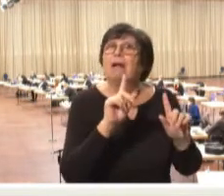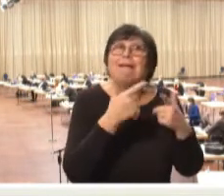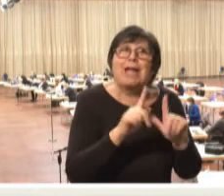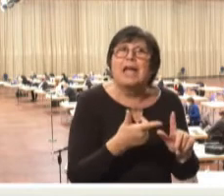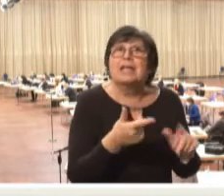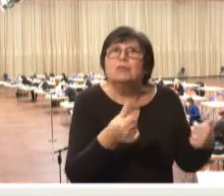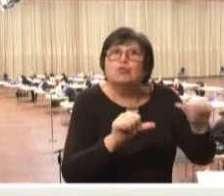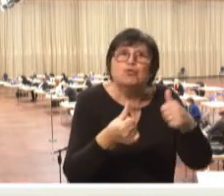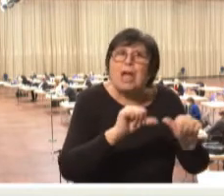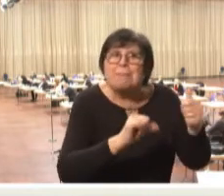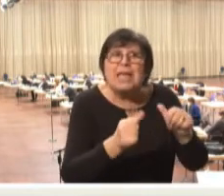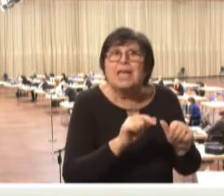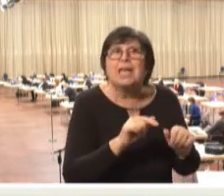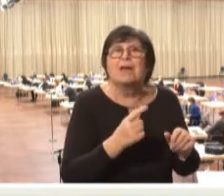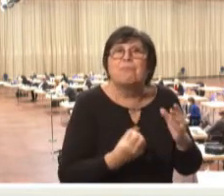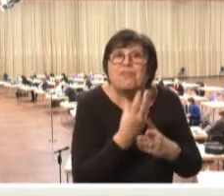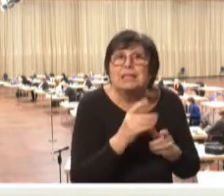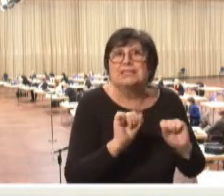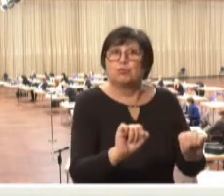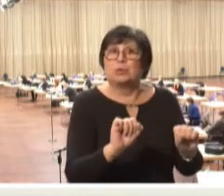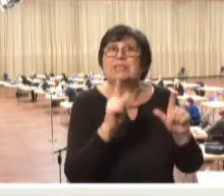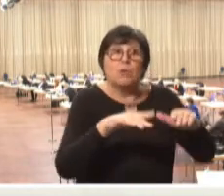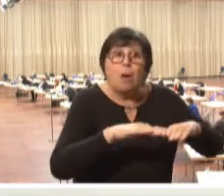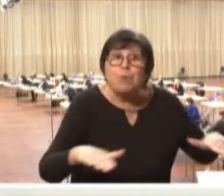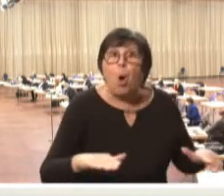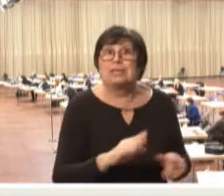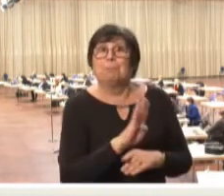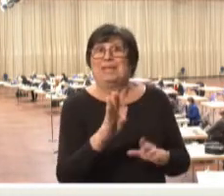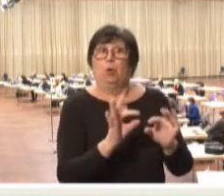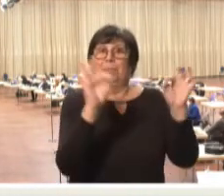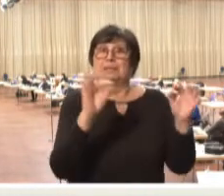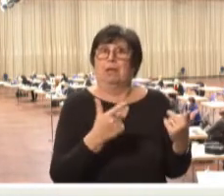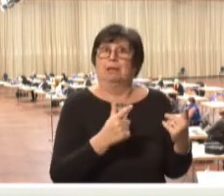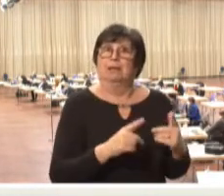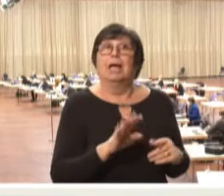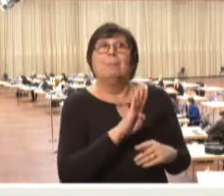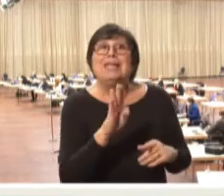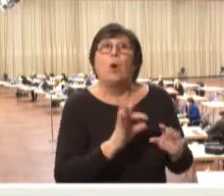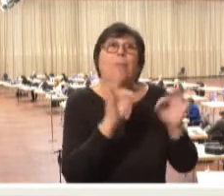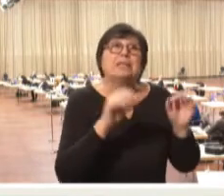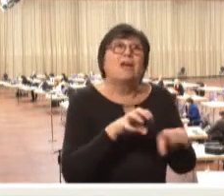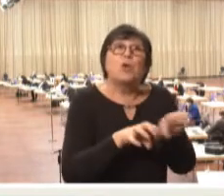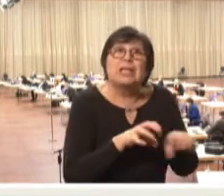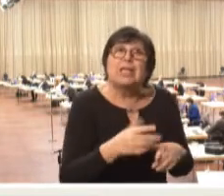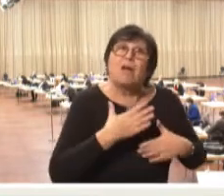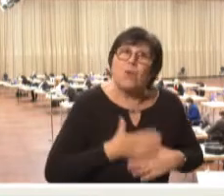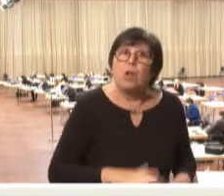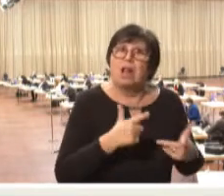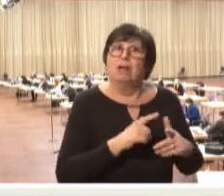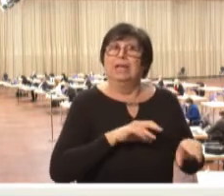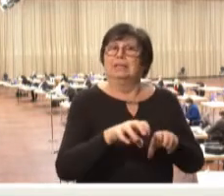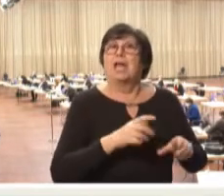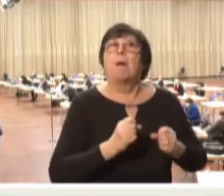chemisch-synthetischer Pflanzenschutz. Bio ist besser für die Böden, Bio ist besser für die Artenvielfalt, Bio ist besser fürs Tierwohl, weil die Tiere mehr Platz